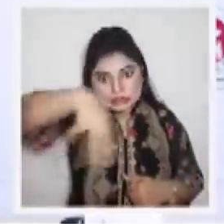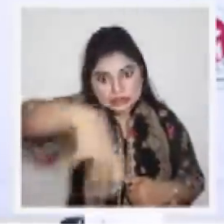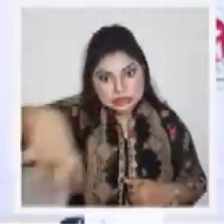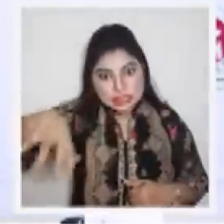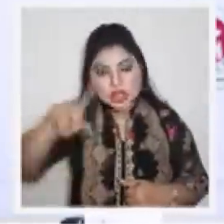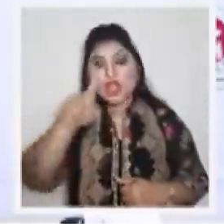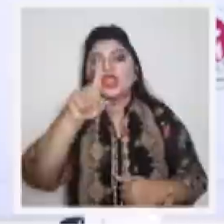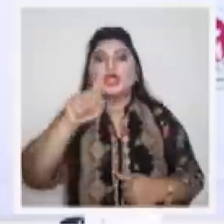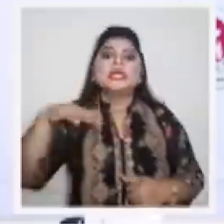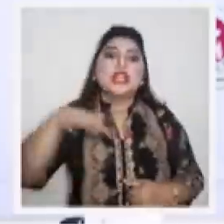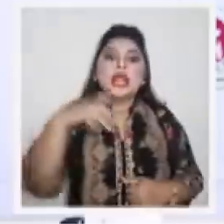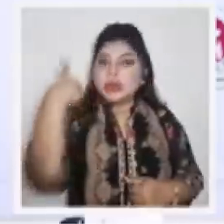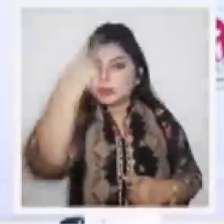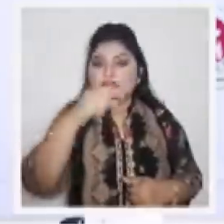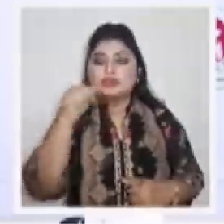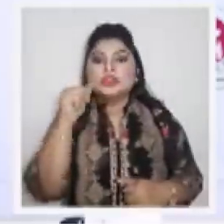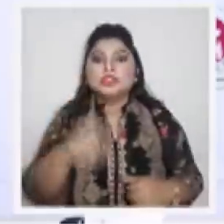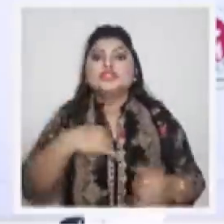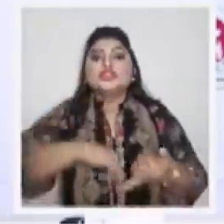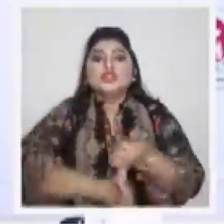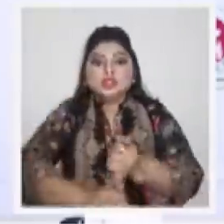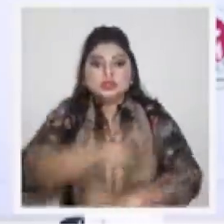মধ্যে সর্বোচ্চ সিলেট জেলায়